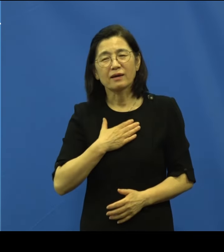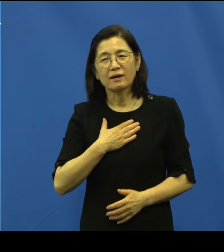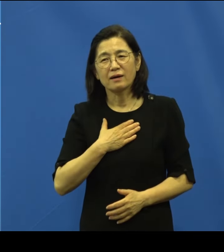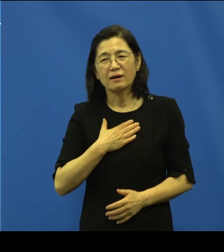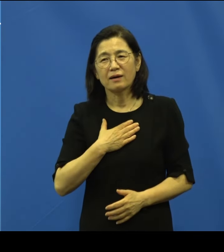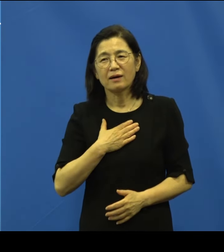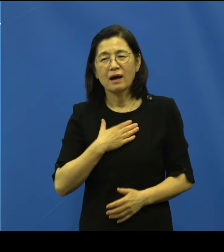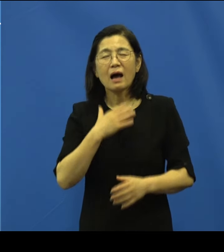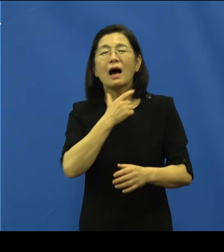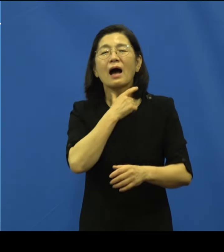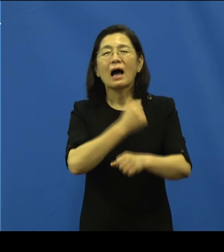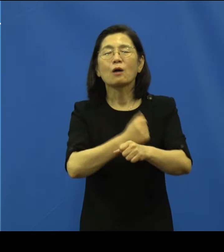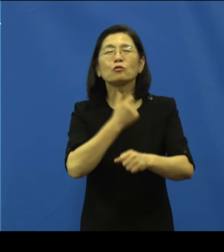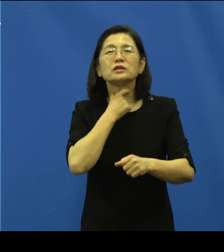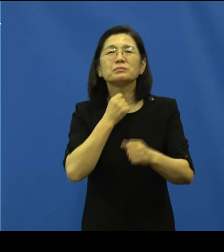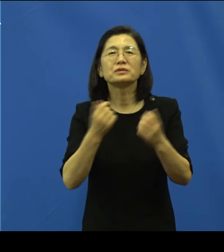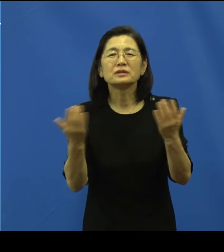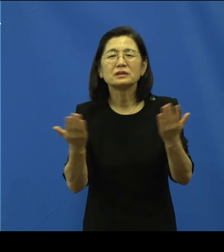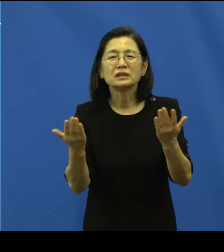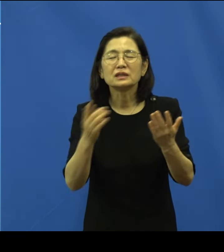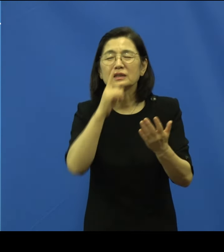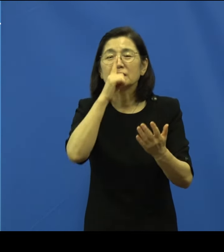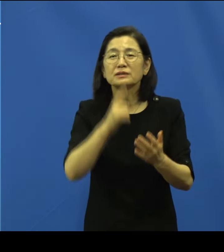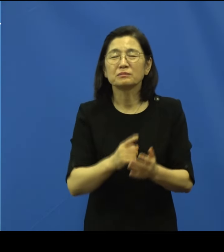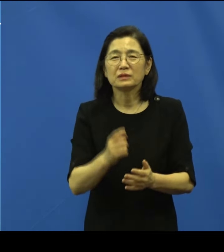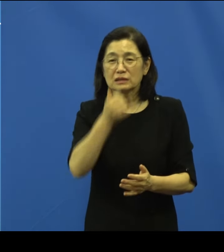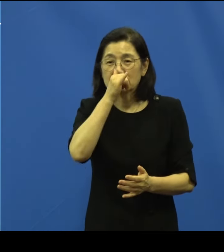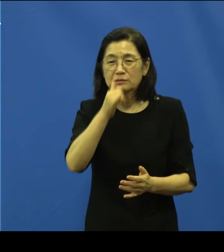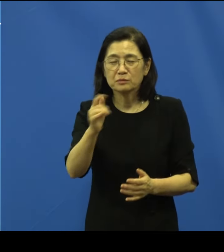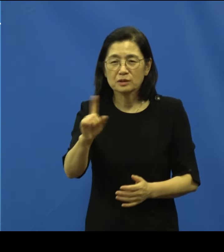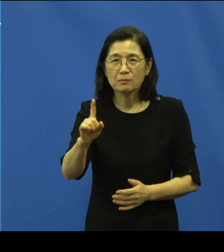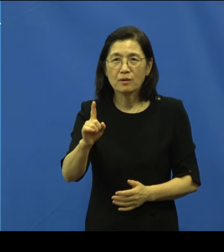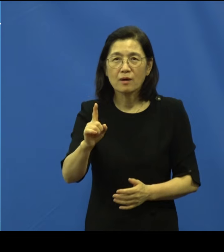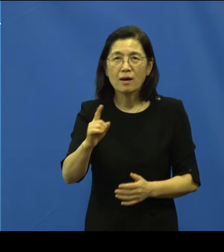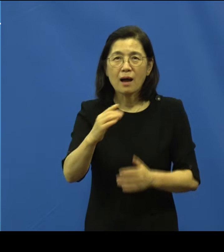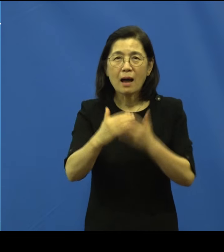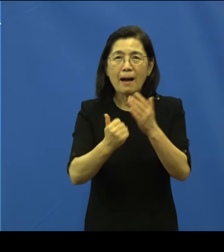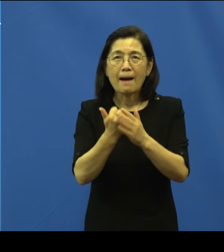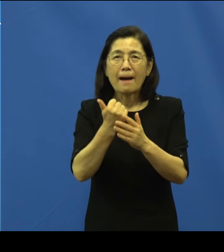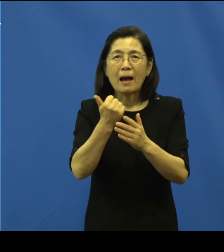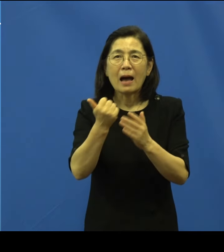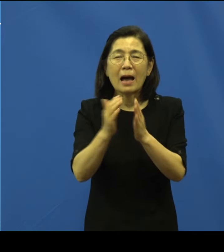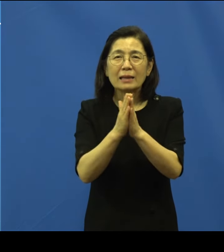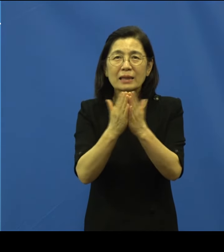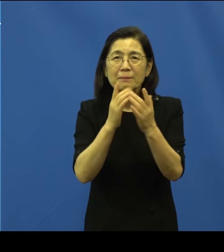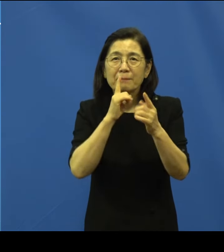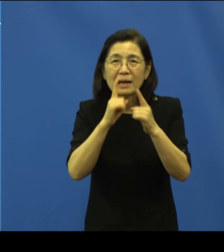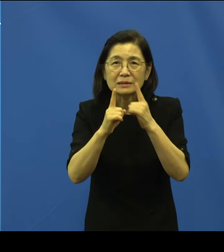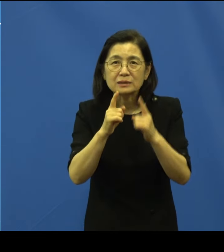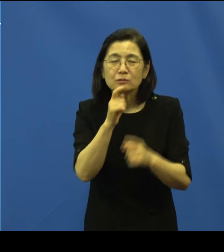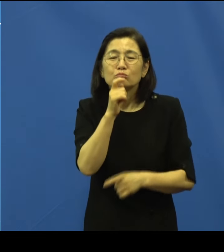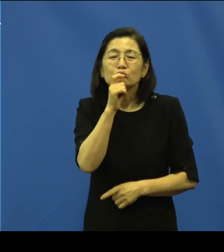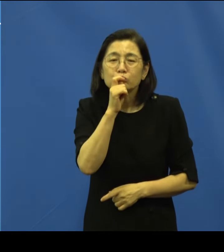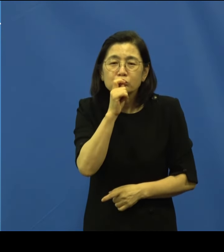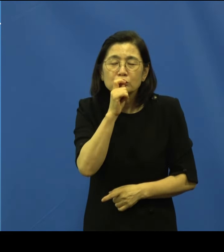전문가거든요. 근데 이게 한 번도 해볼 기회가 없었어요. 저는